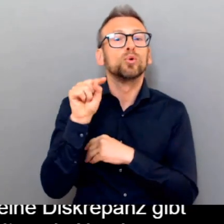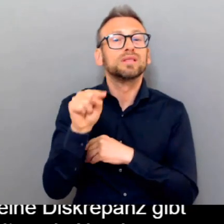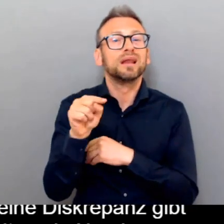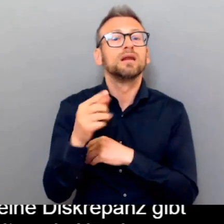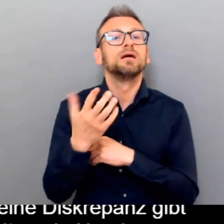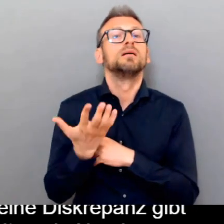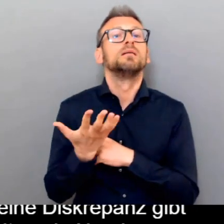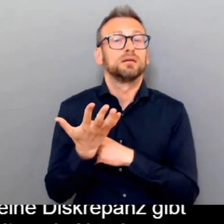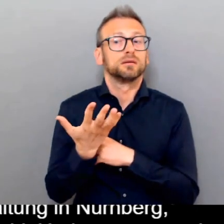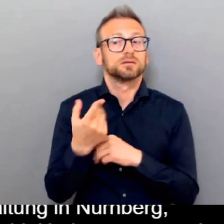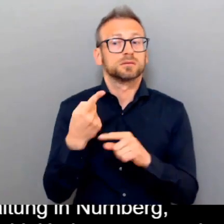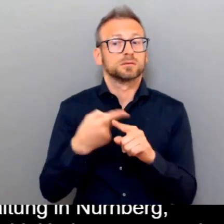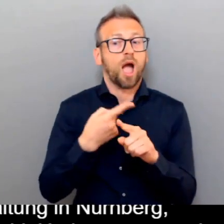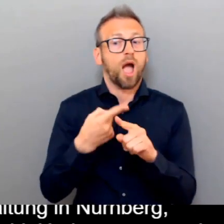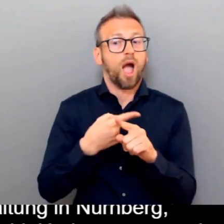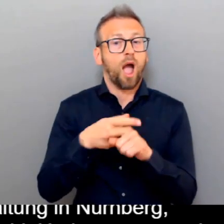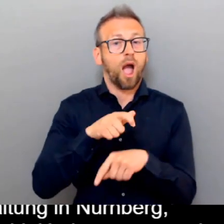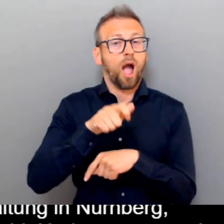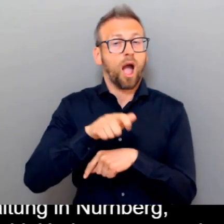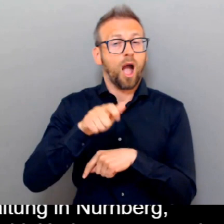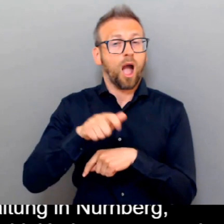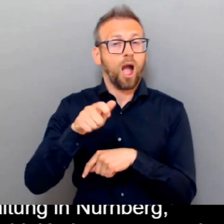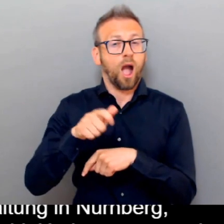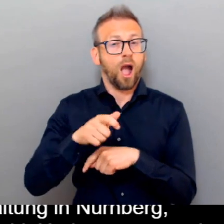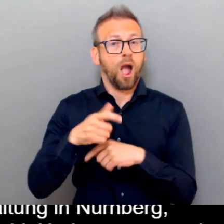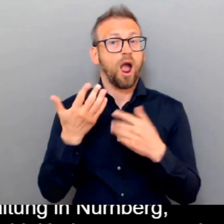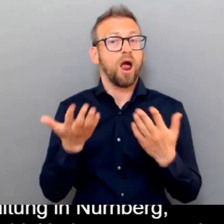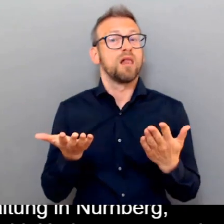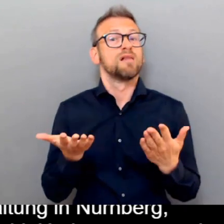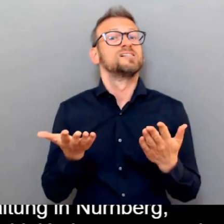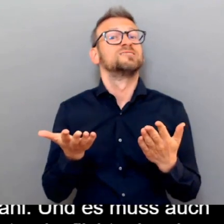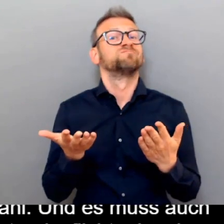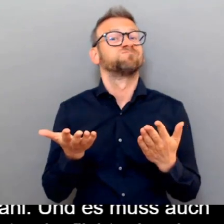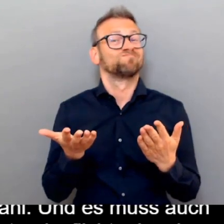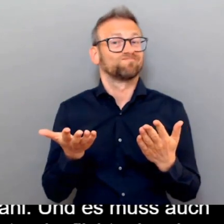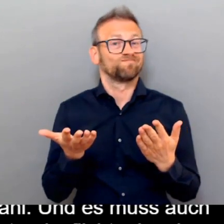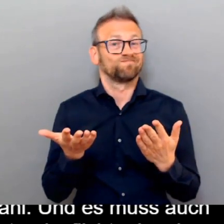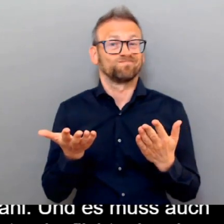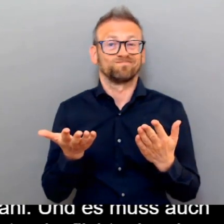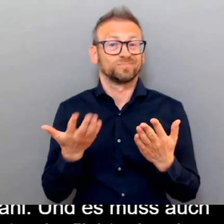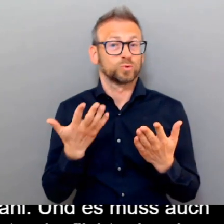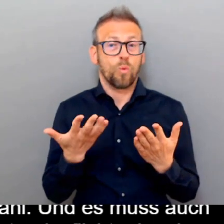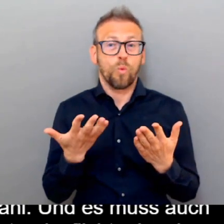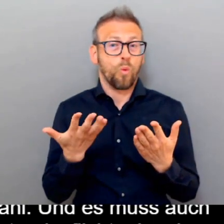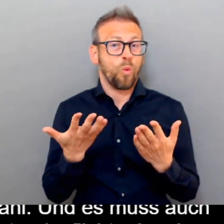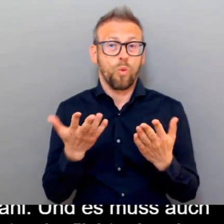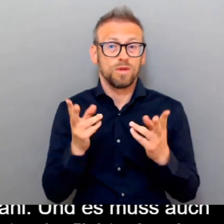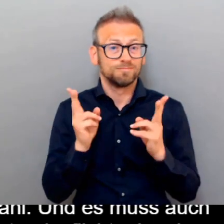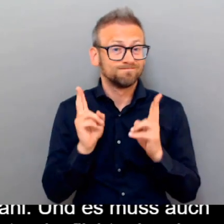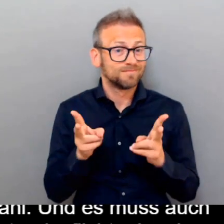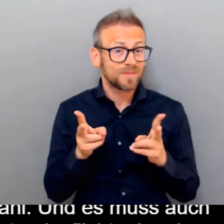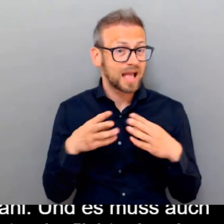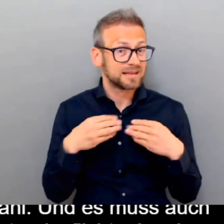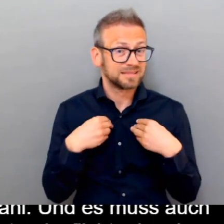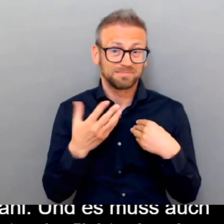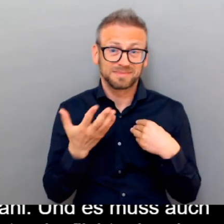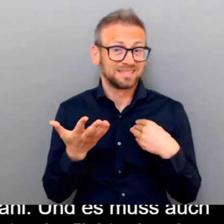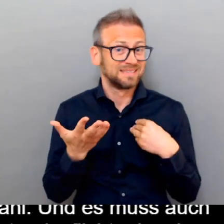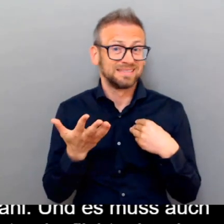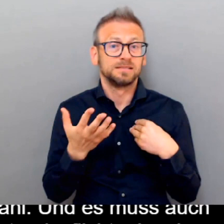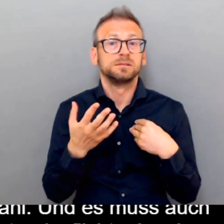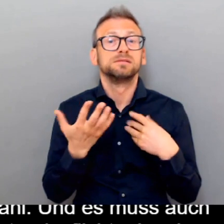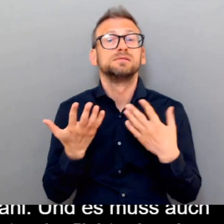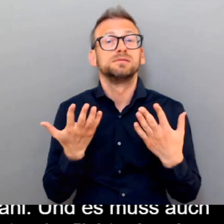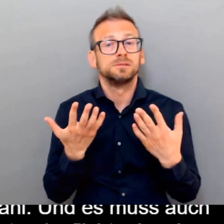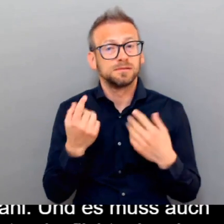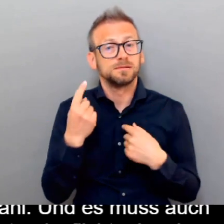des Versammlungsrechts in unserer freiheitlichen Grundordnung, der Demonstrationsfreiheit. Nur alle Freiheiten haben natürlich auch Grenzen.